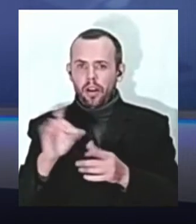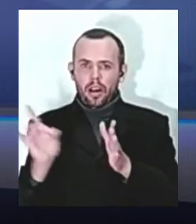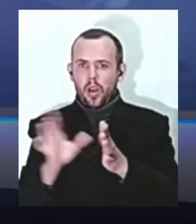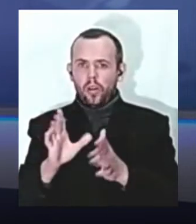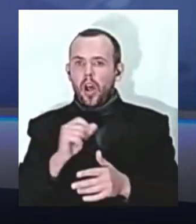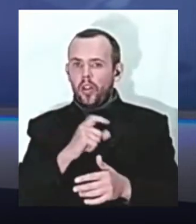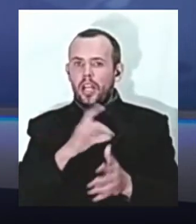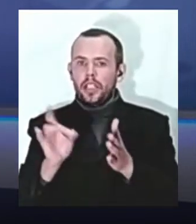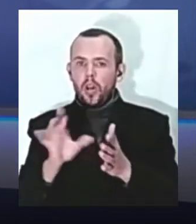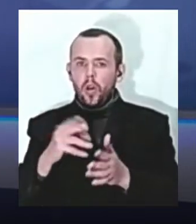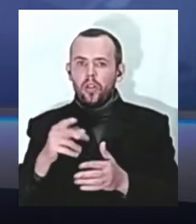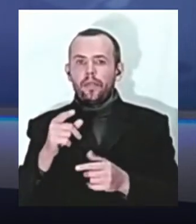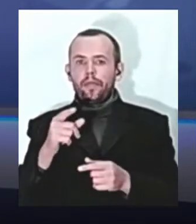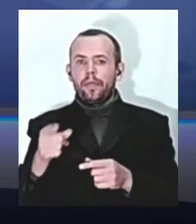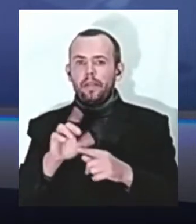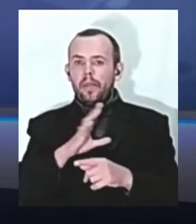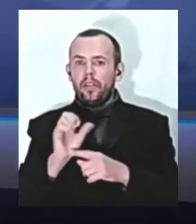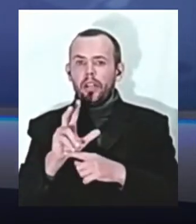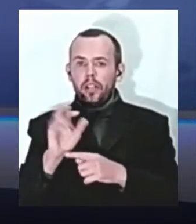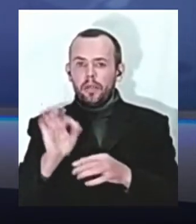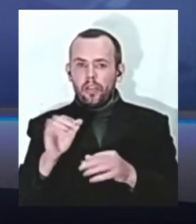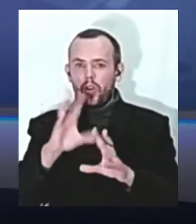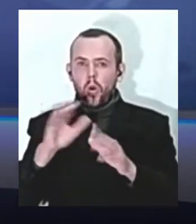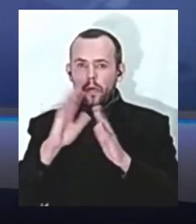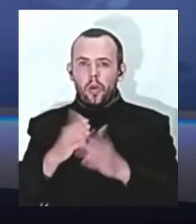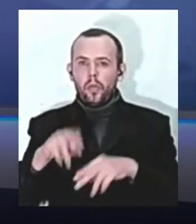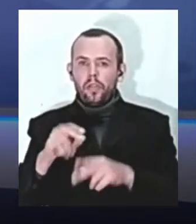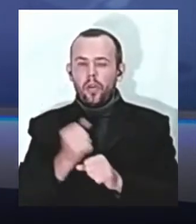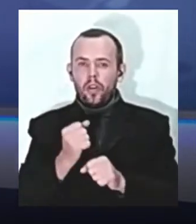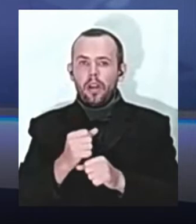був 13% всього обсягу будівельних робіт в країні. Сьогодні